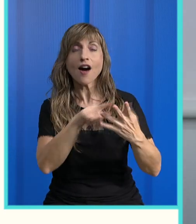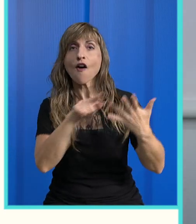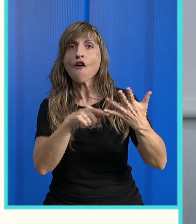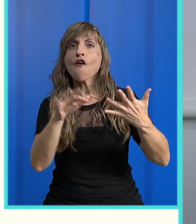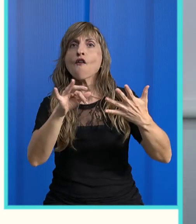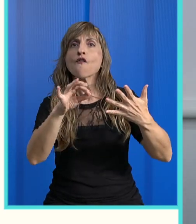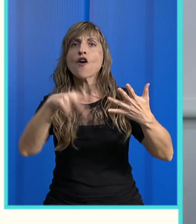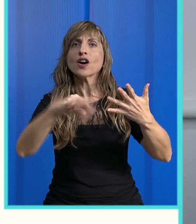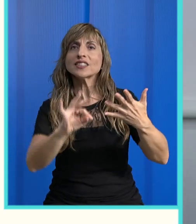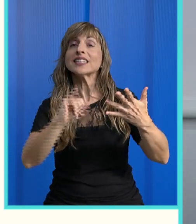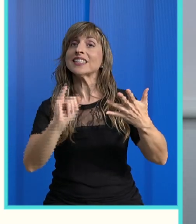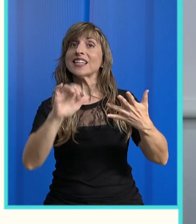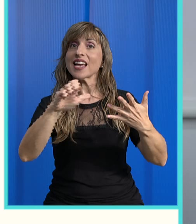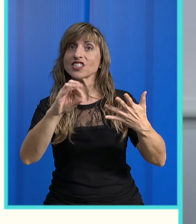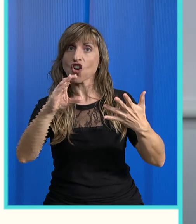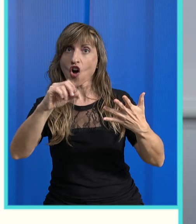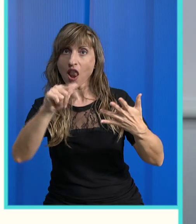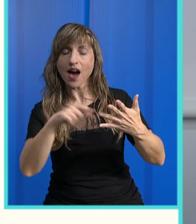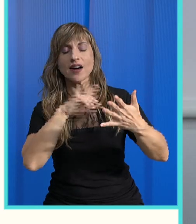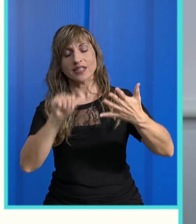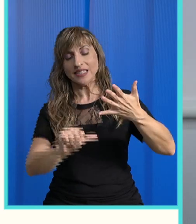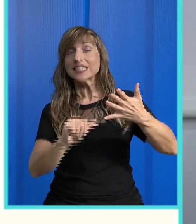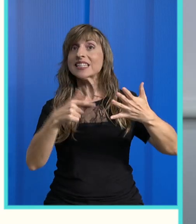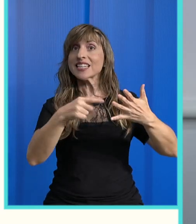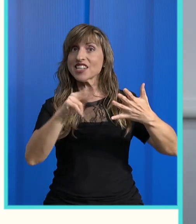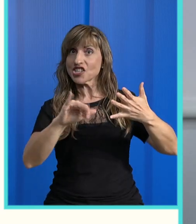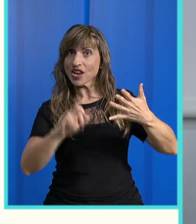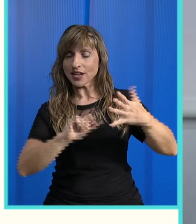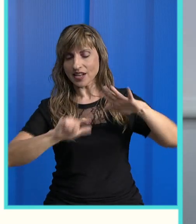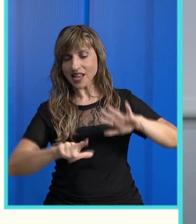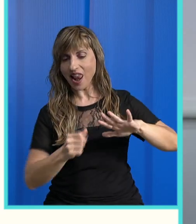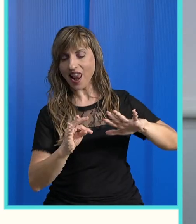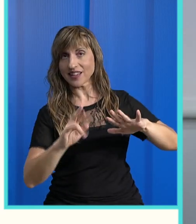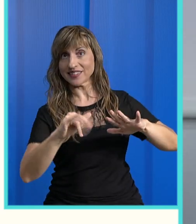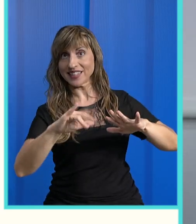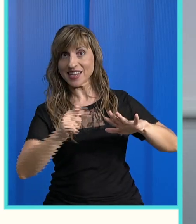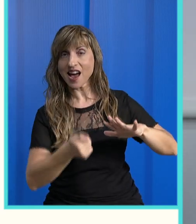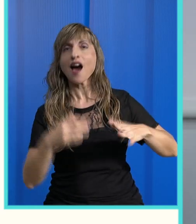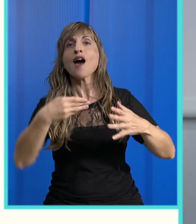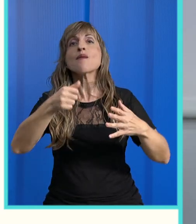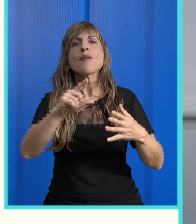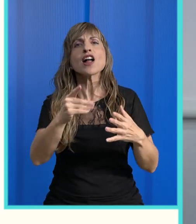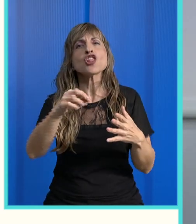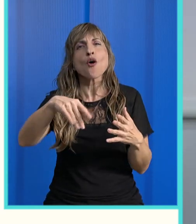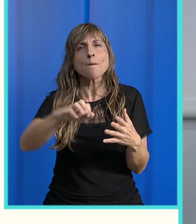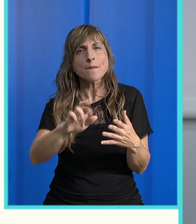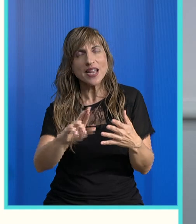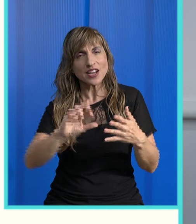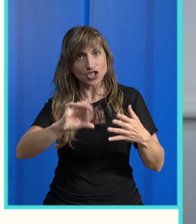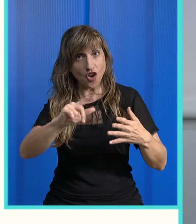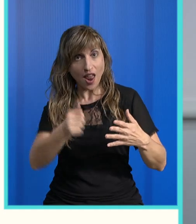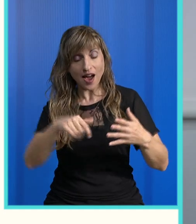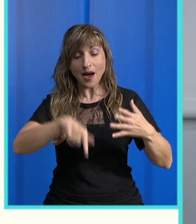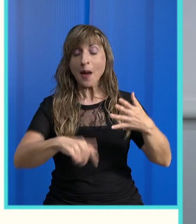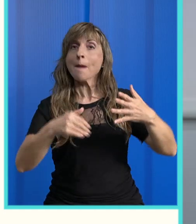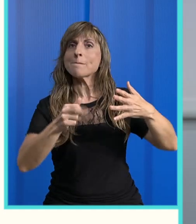carrer Guixeres carrer Latlilla Valdomés Solà Sant Gonzal Maragall i el